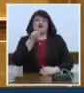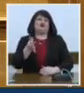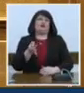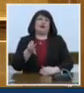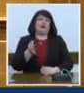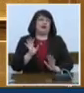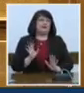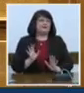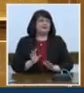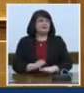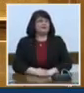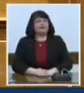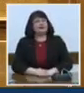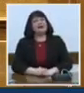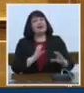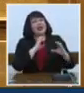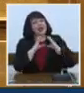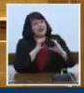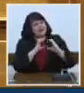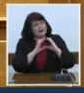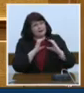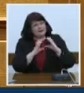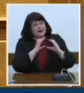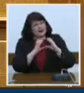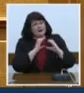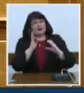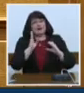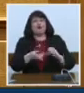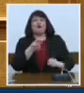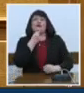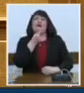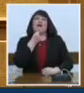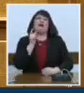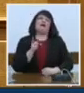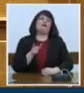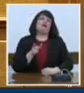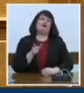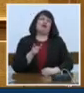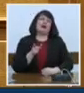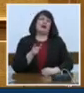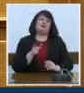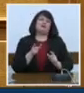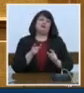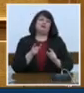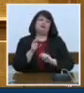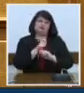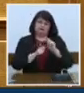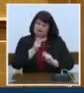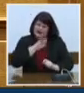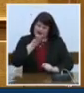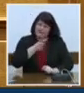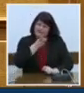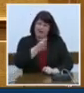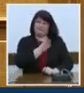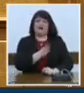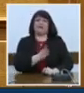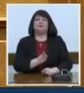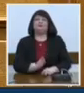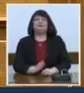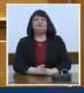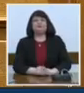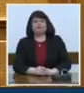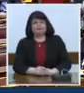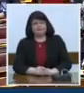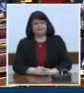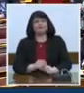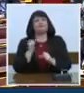με συνεννόηση με τους κοινωνικούς εταίρους μπορούμε εύκολα να τις εισάγουμε στον τρόπο με τον οποίο εργαζόμαστε στον χώρο της